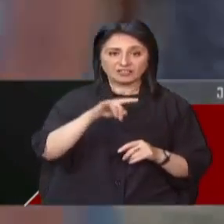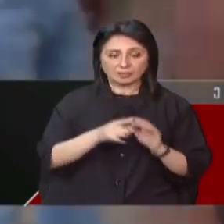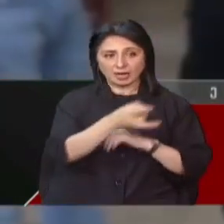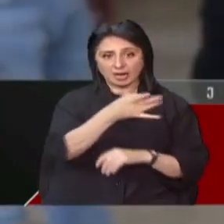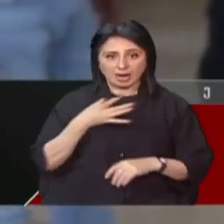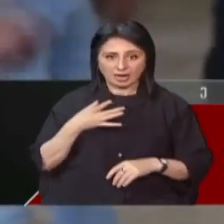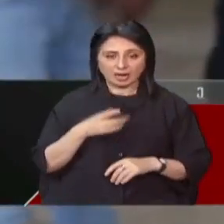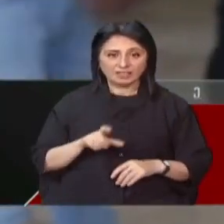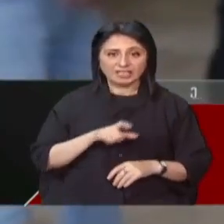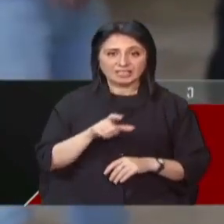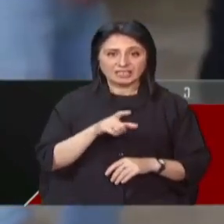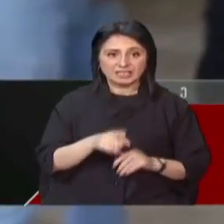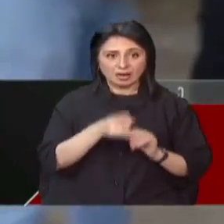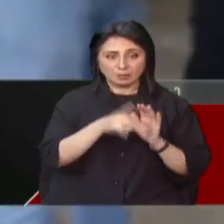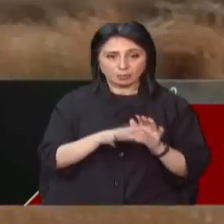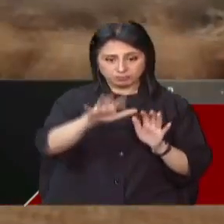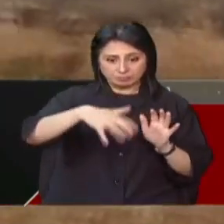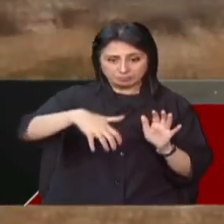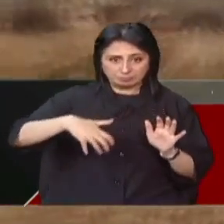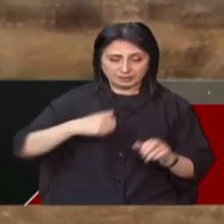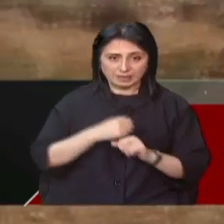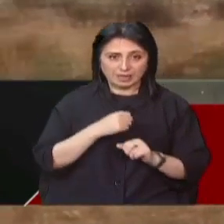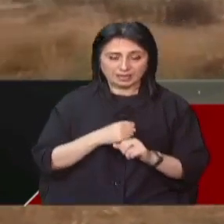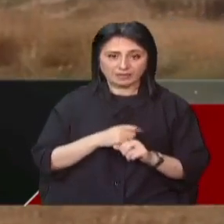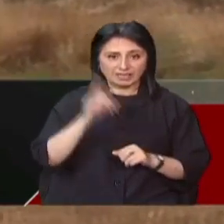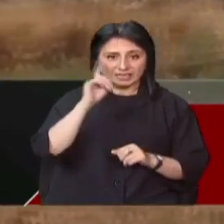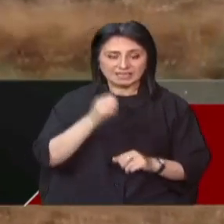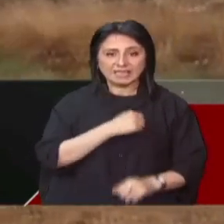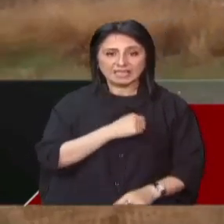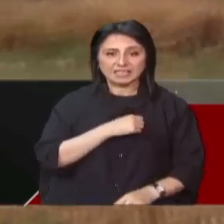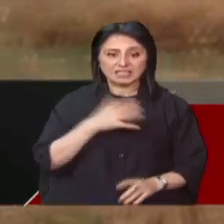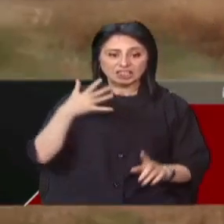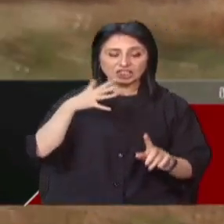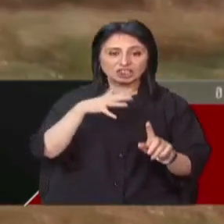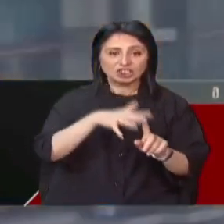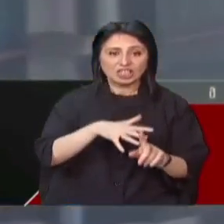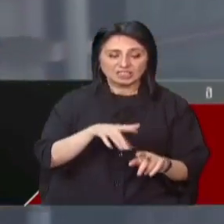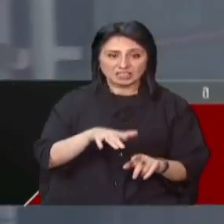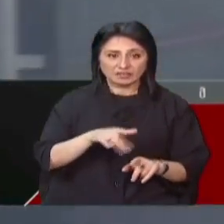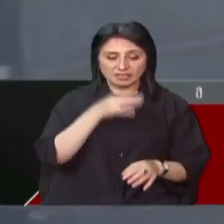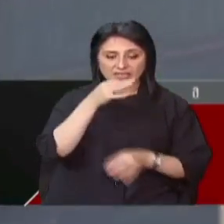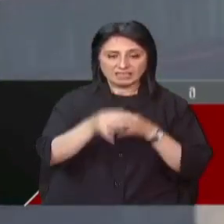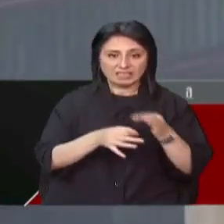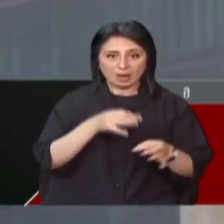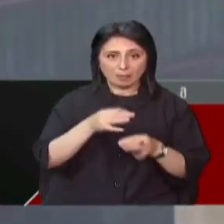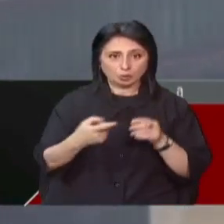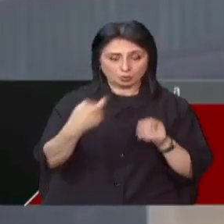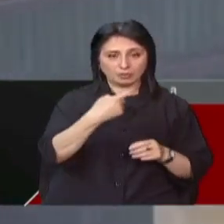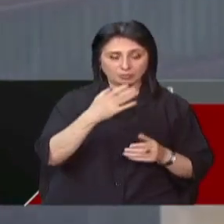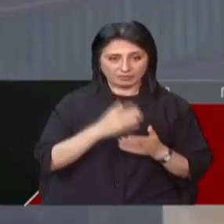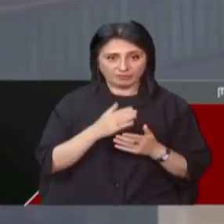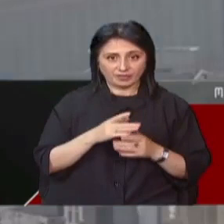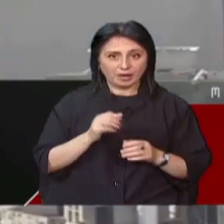რაკეტებს. გზები ბულდოზერებით გადათხარეს. Israelis samkhedroebis shesvlas adgilobrivebis sapasukho tsetskhlit daqvnen.